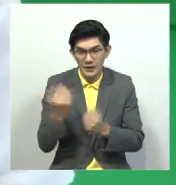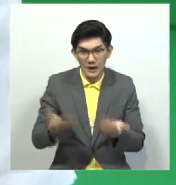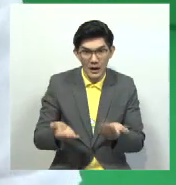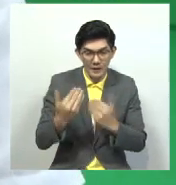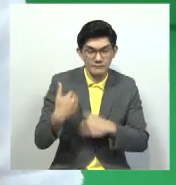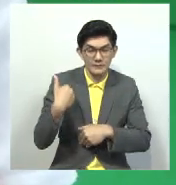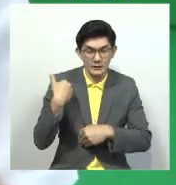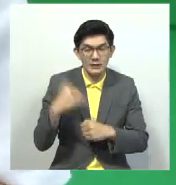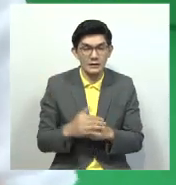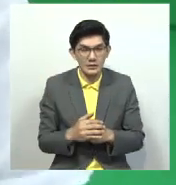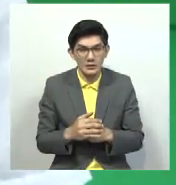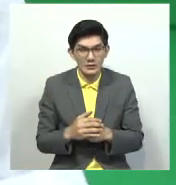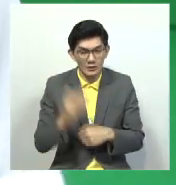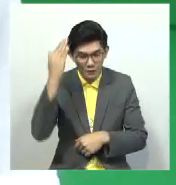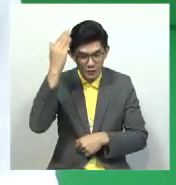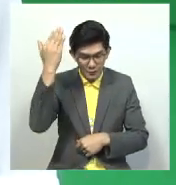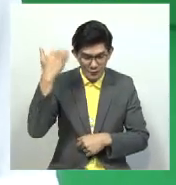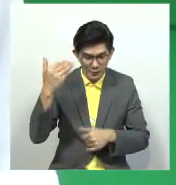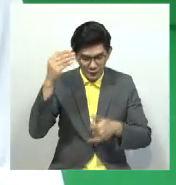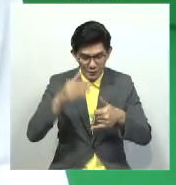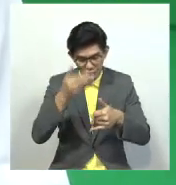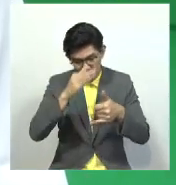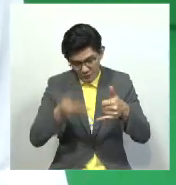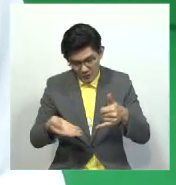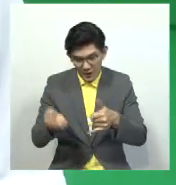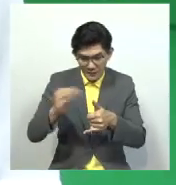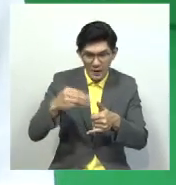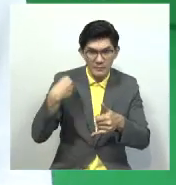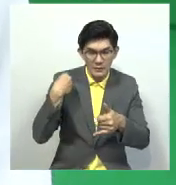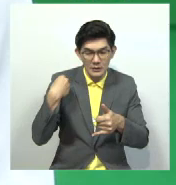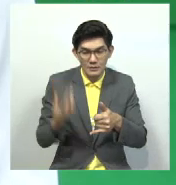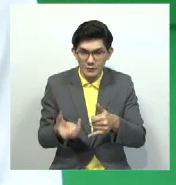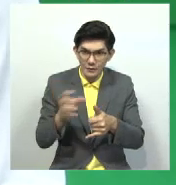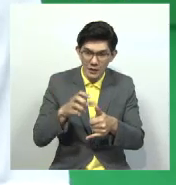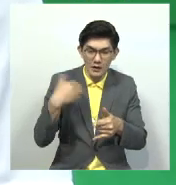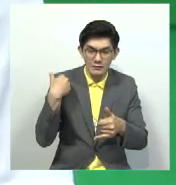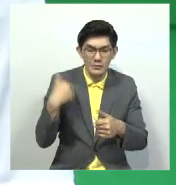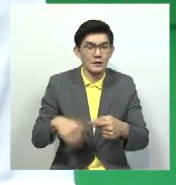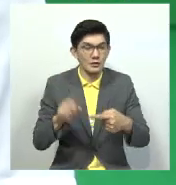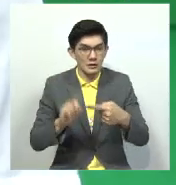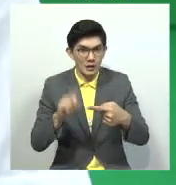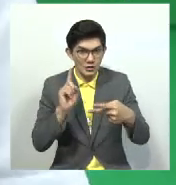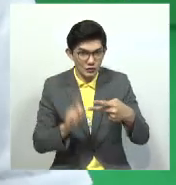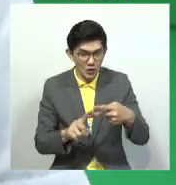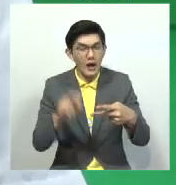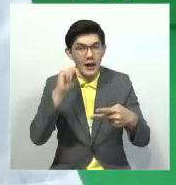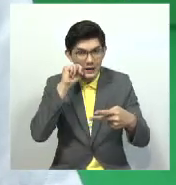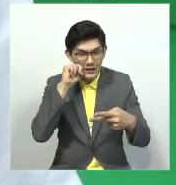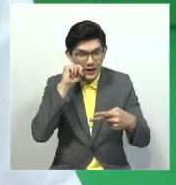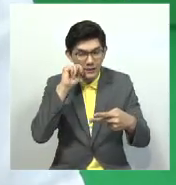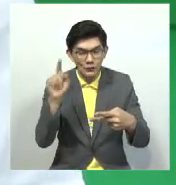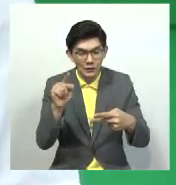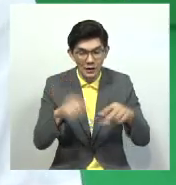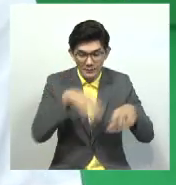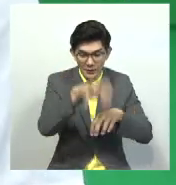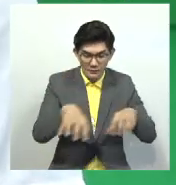หรือใช้อาบตั้งแต่พระเศียรอยู่กระทั่งถึงพระบาทน้ำอีกส่วนหนึ่งก็คือน้ำอภิเษกที่จะเป็นตัวแทนจากภา